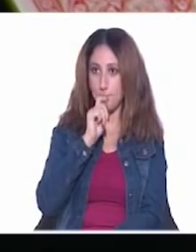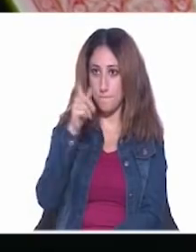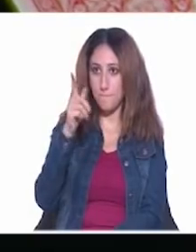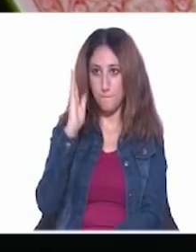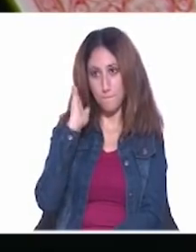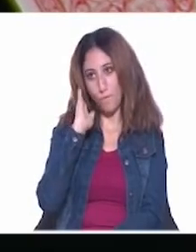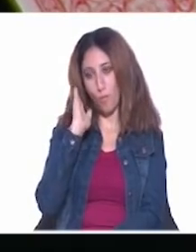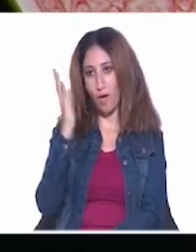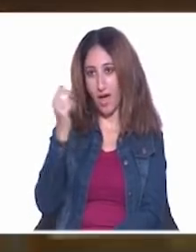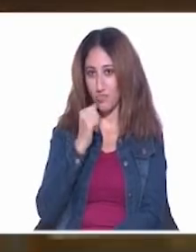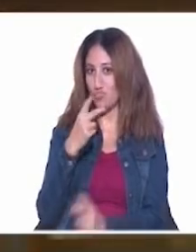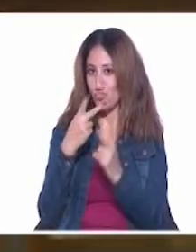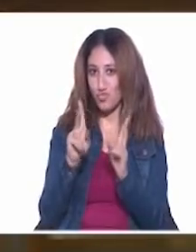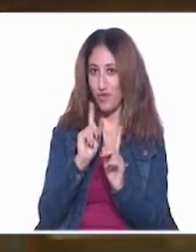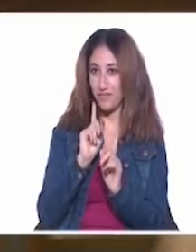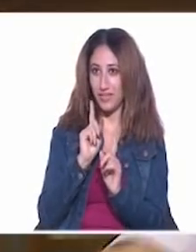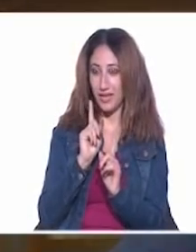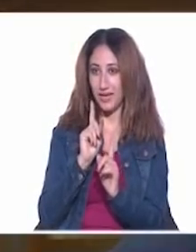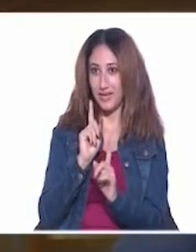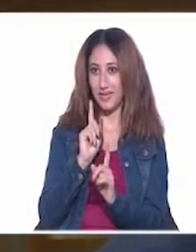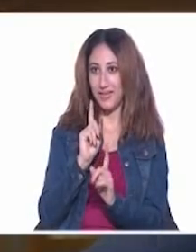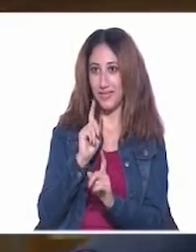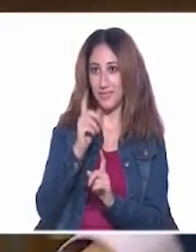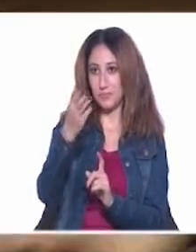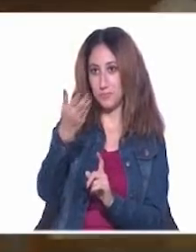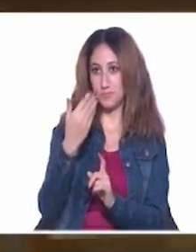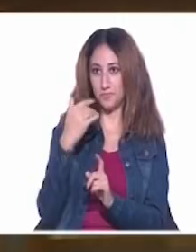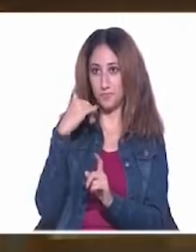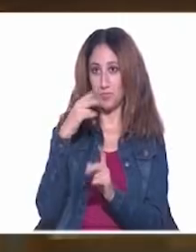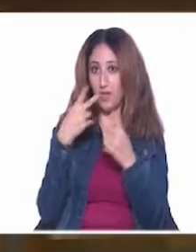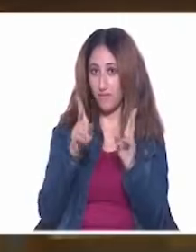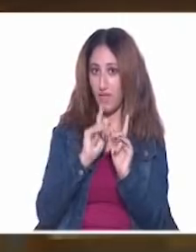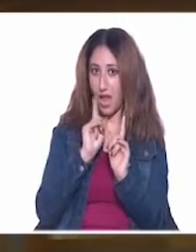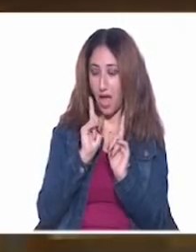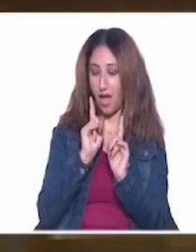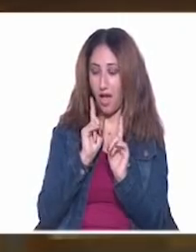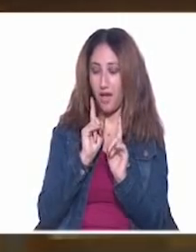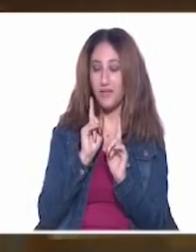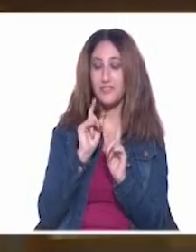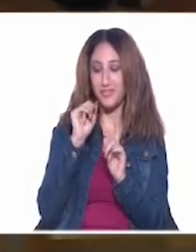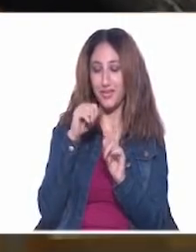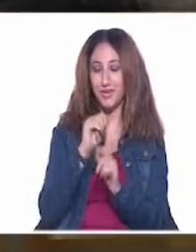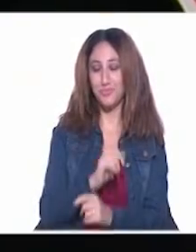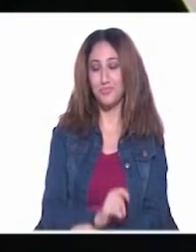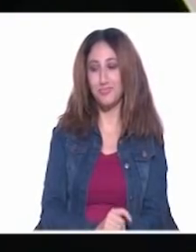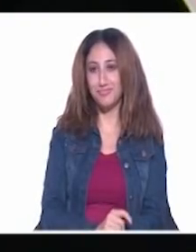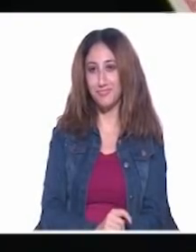لا مش هفتحه. طب خليه مع حضرتك. خد امسك. مش تفتحه؟ مش هفتحه. امسك. خليه هنا.